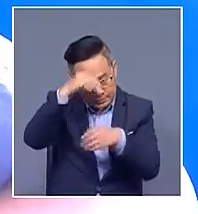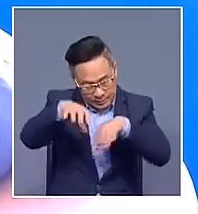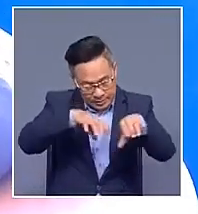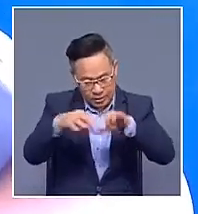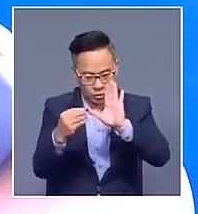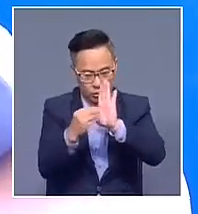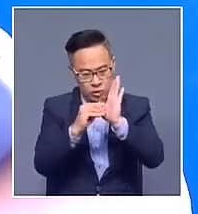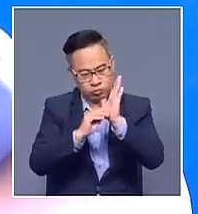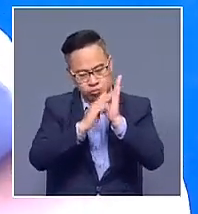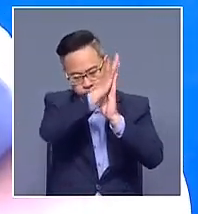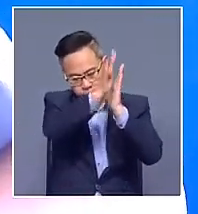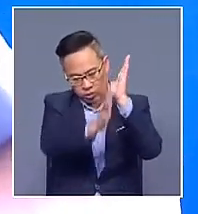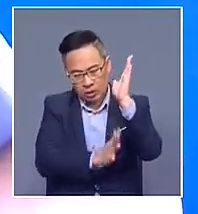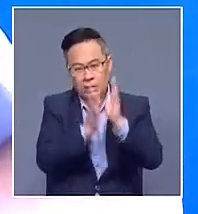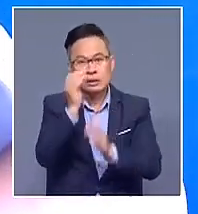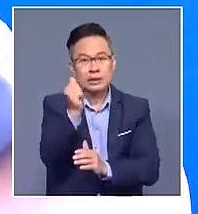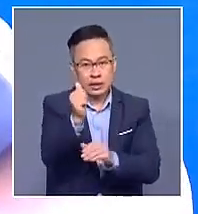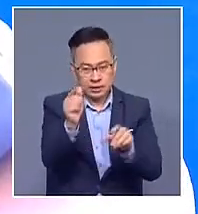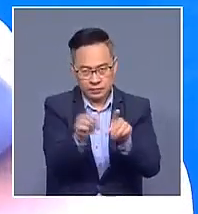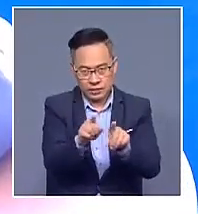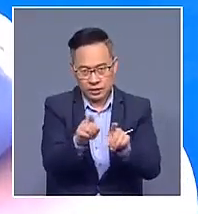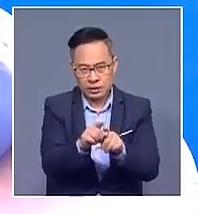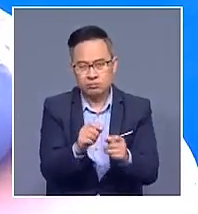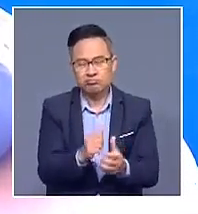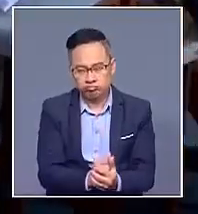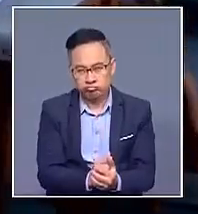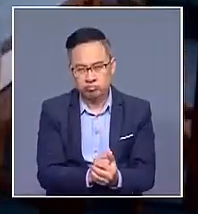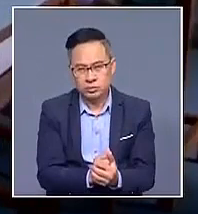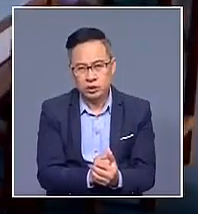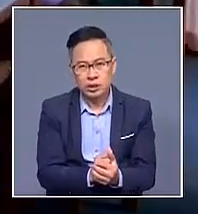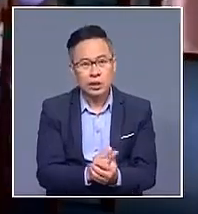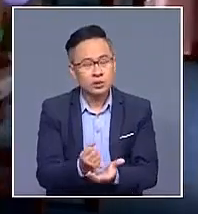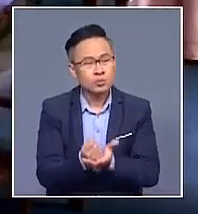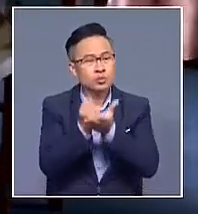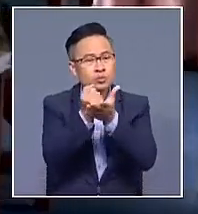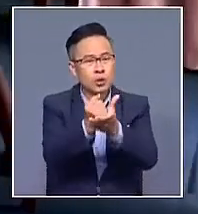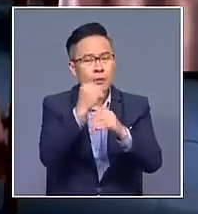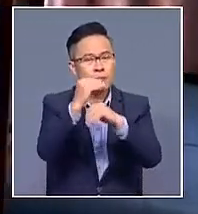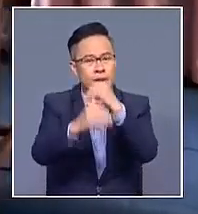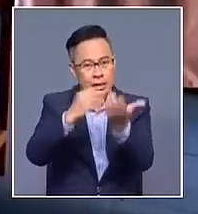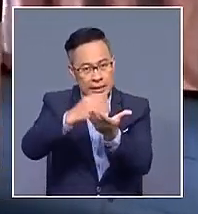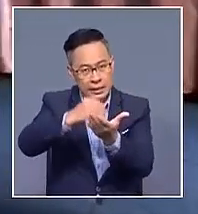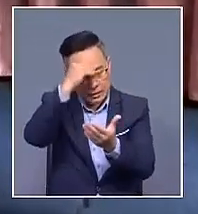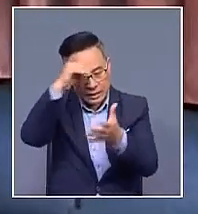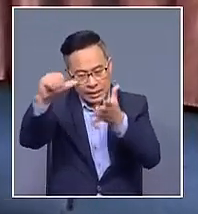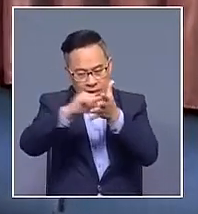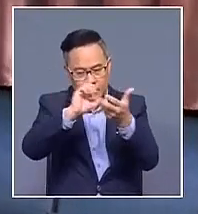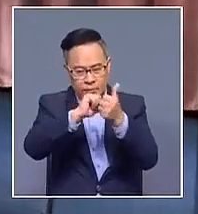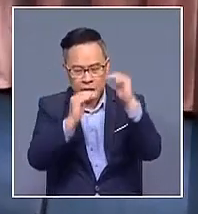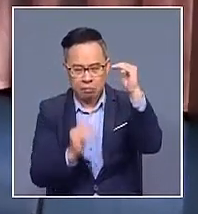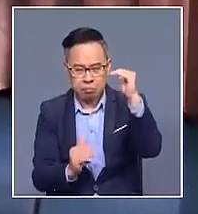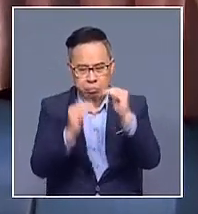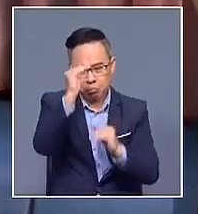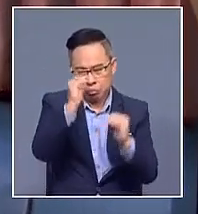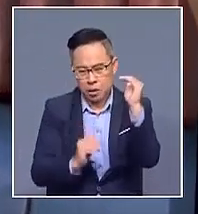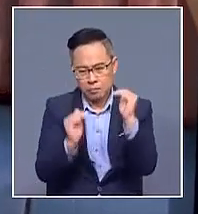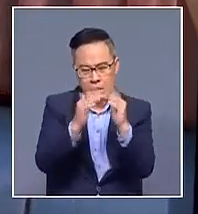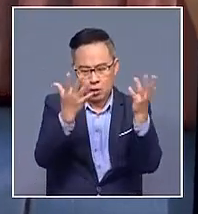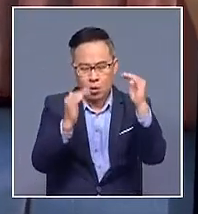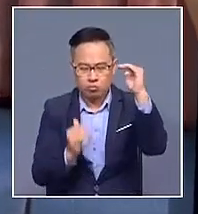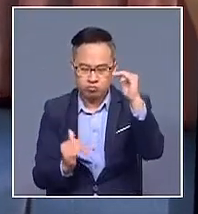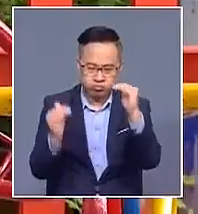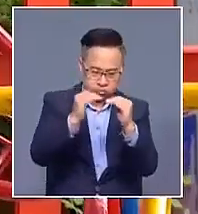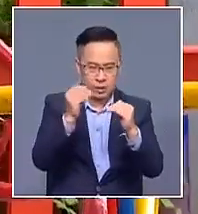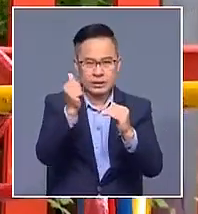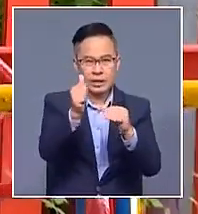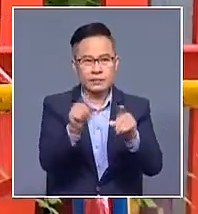นกลางมาที่นำมาให้น้องๆซึ่งมันหนูว่ามันช่วยยกระดับการศึกษาน้องๆแล้วก็ลดความเหลื่อมล้ำทางการศึกษาลงไปได้พอสมควรนะคะ